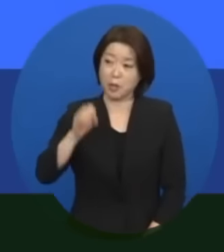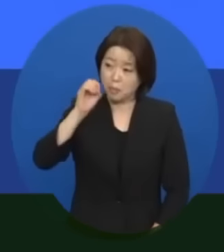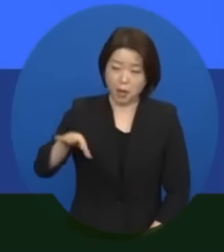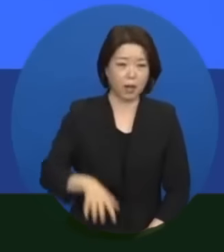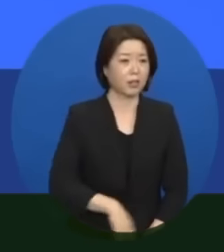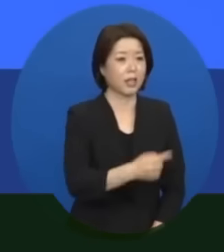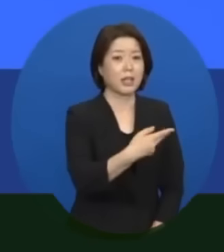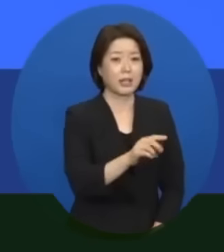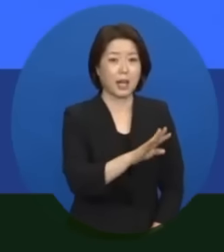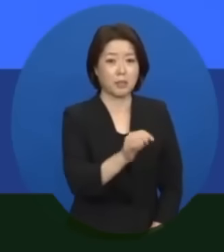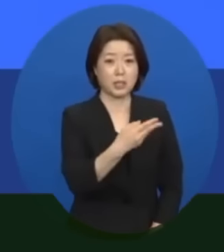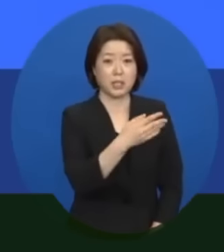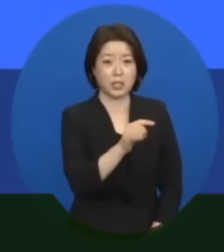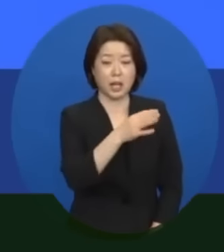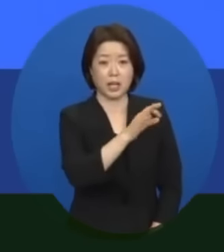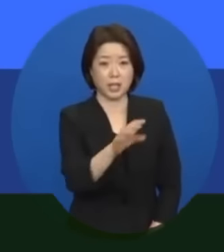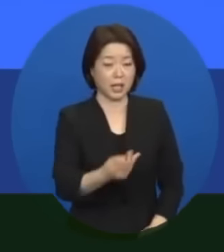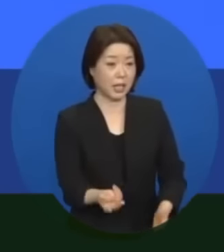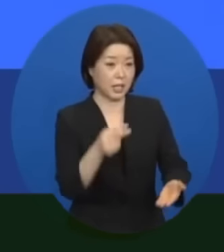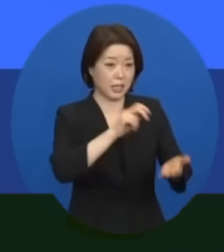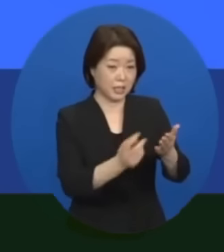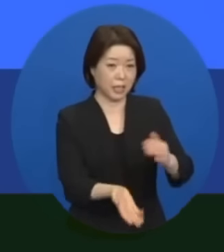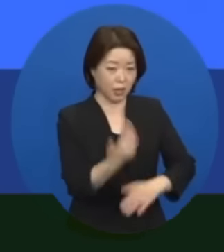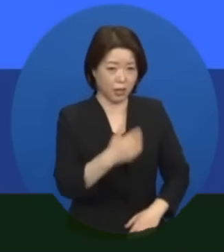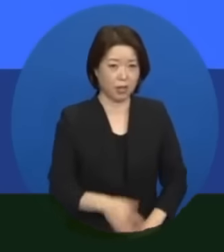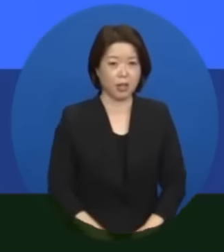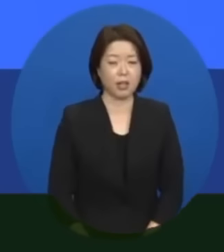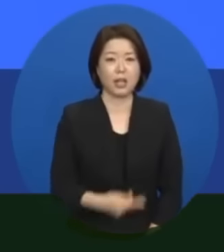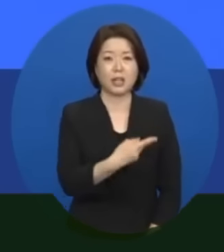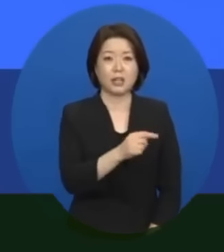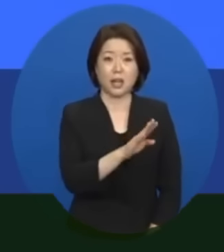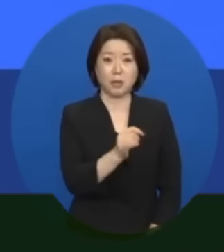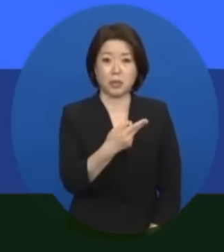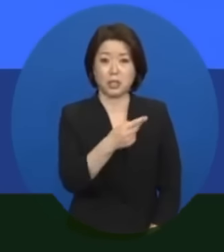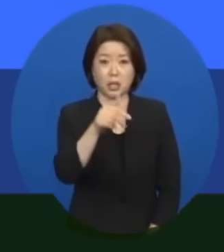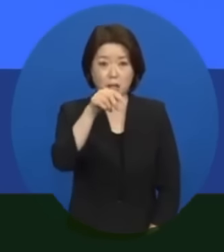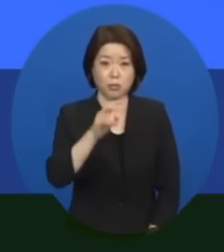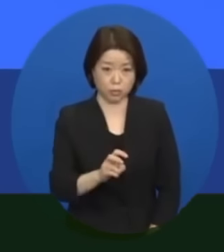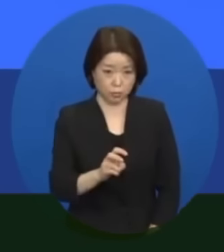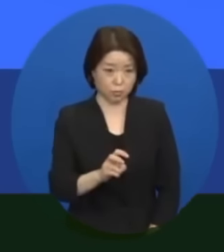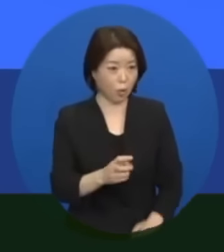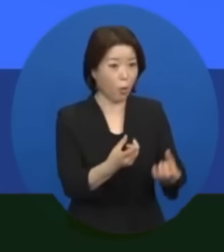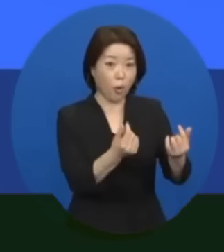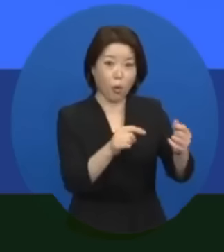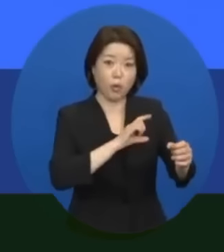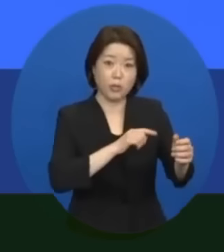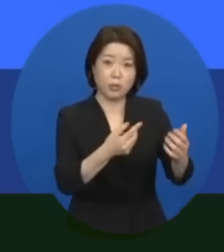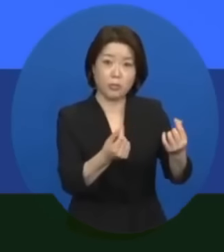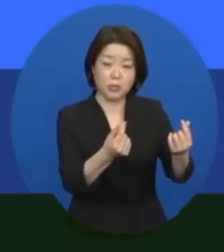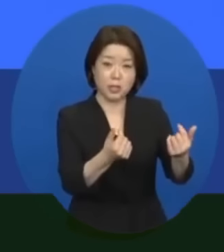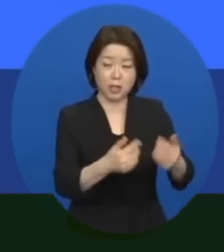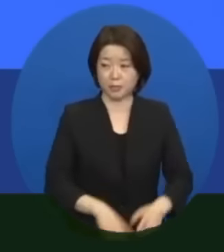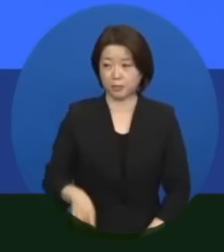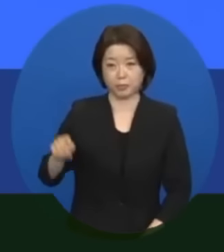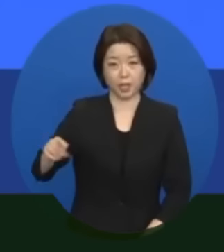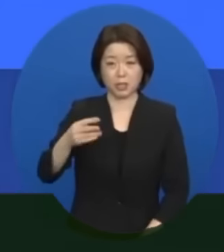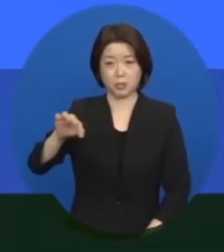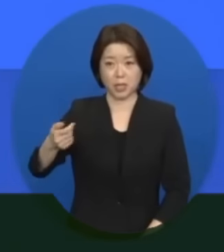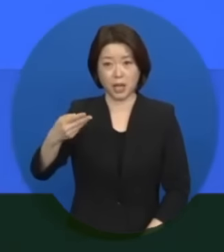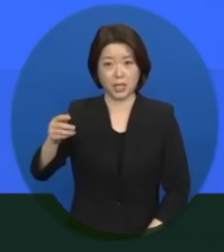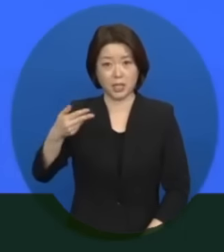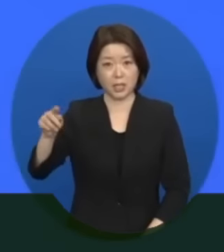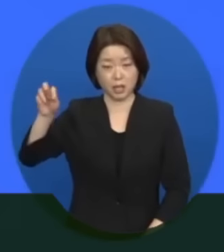이거를 아람어로 했다면 이렇게 불렀을 겁니다 다비다 금 비슷하죠 예수님은 달리다꿈 여기는